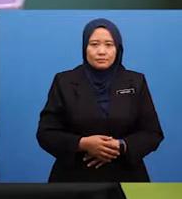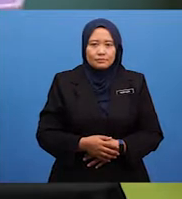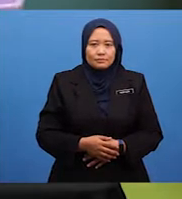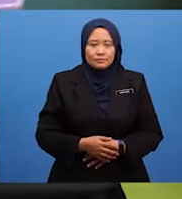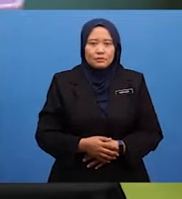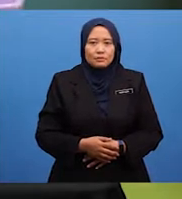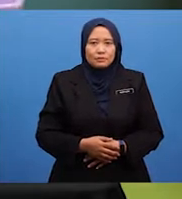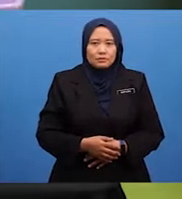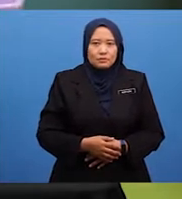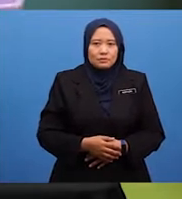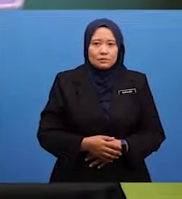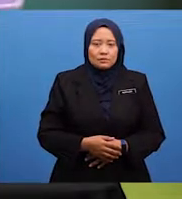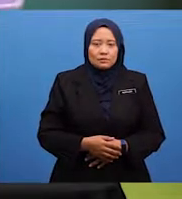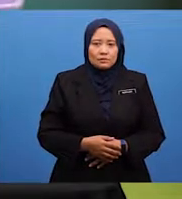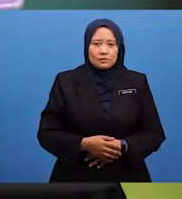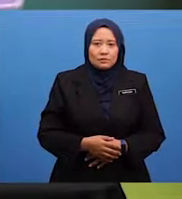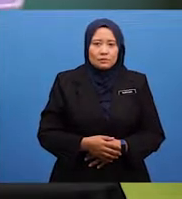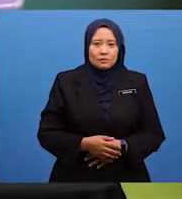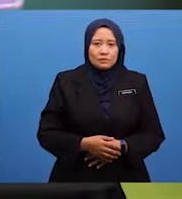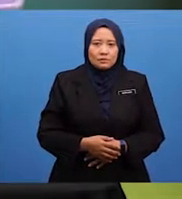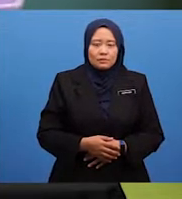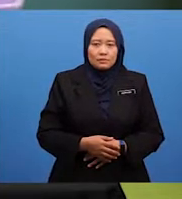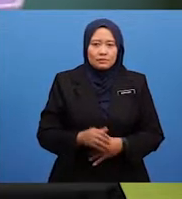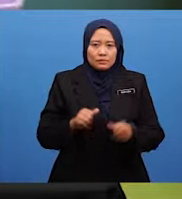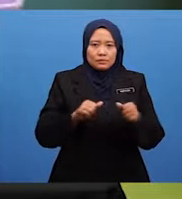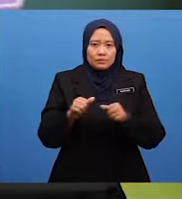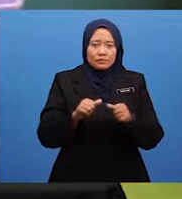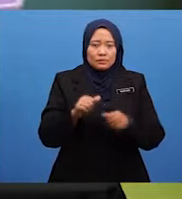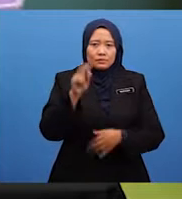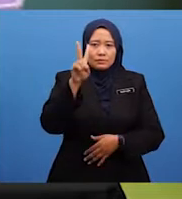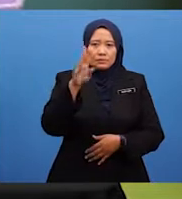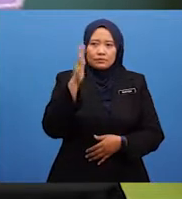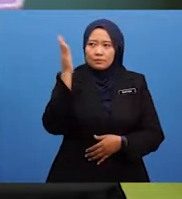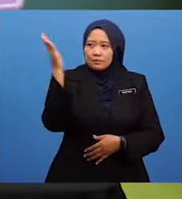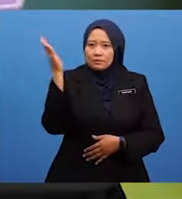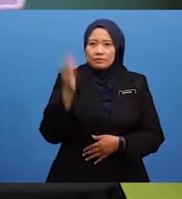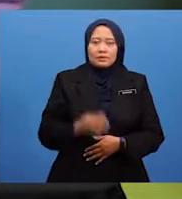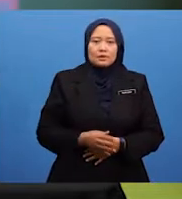Troli bipolar cikgu akan lalukan di atas permainan ini.